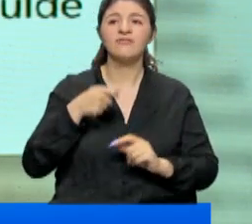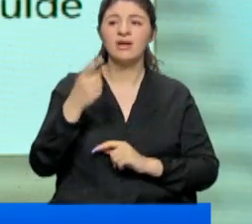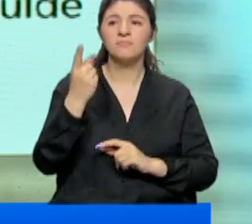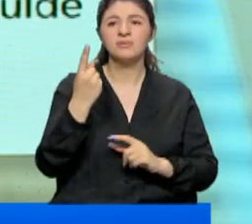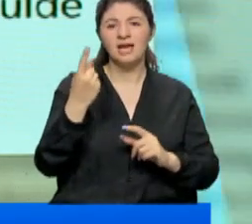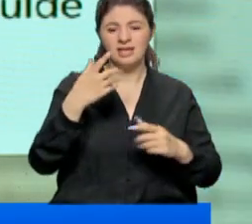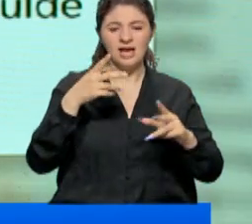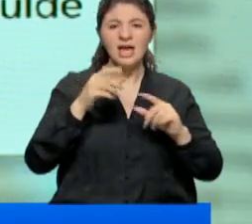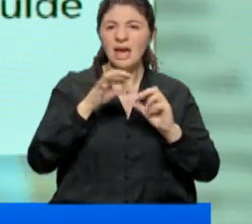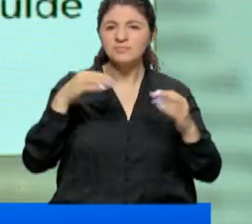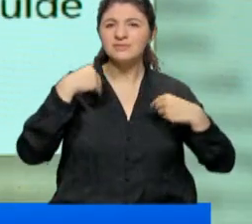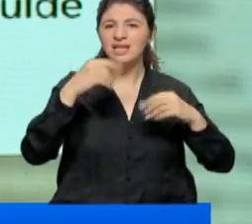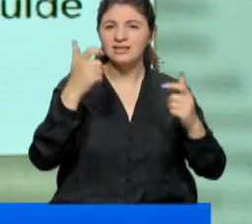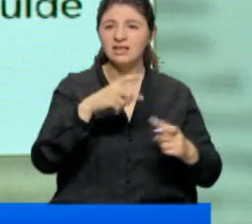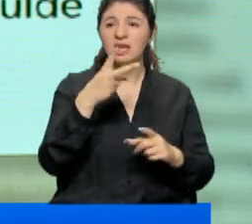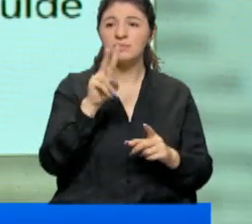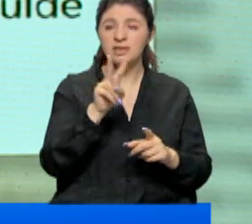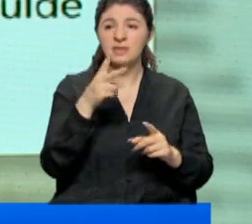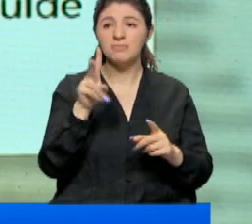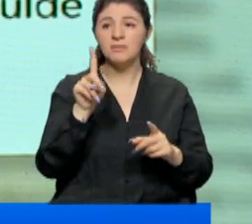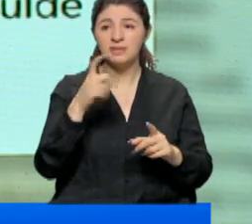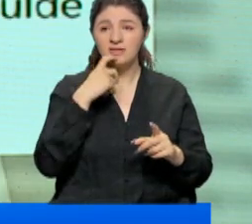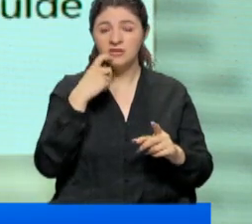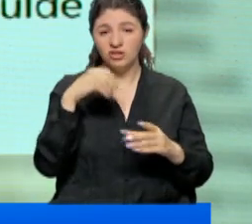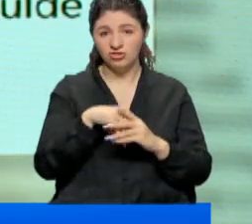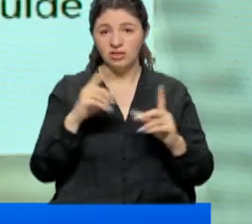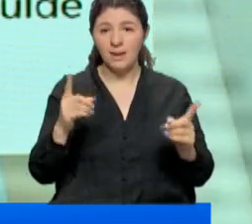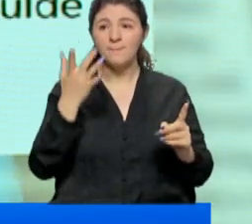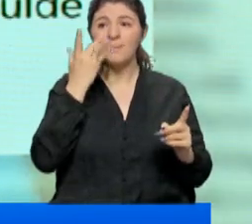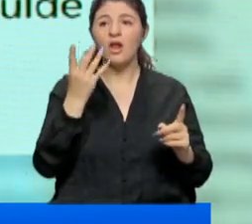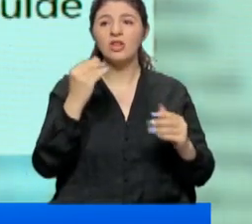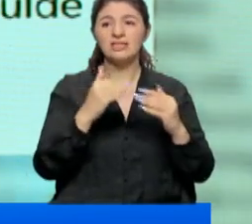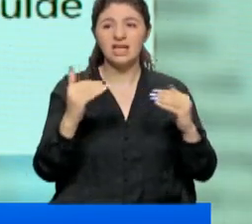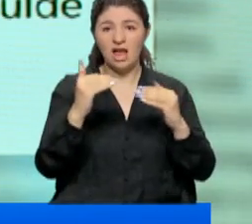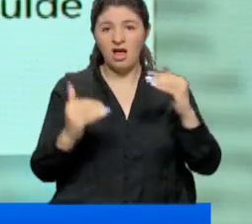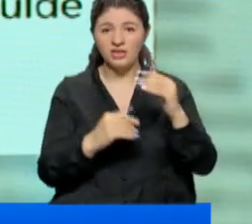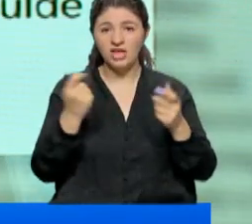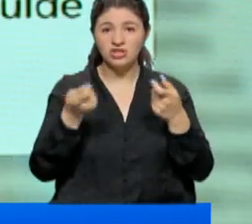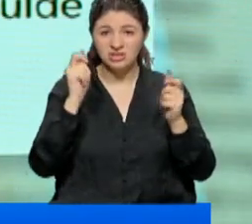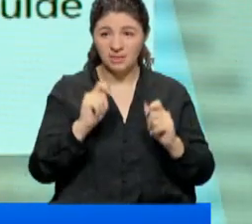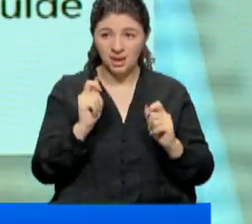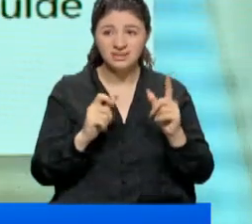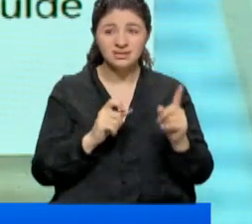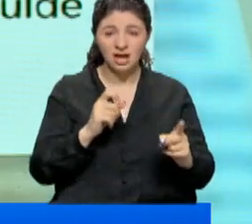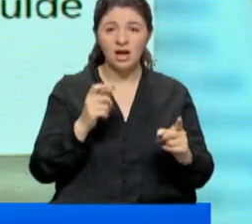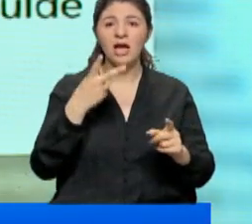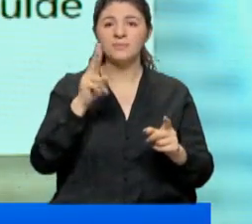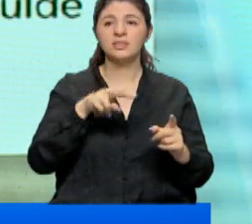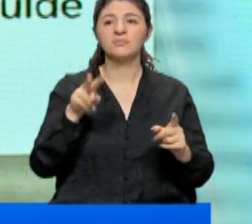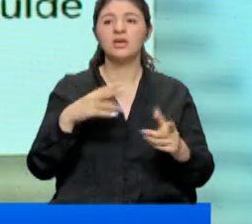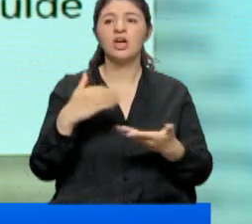vergi veren bir tuhafiyeci 2020w 2021'de belirlenen sınırın altında iş yapması halinde